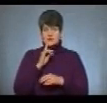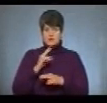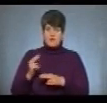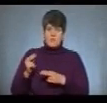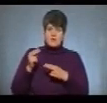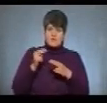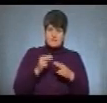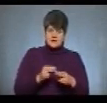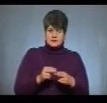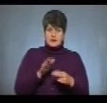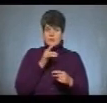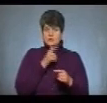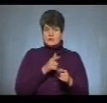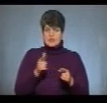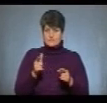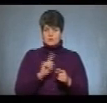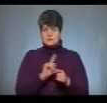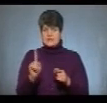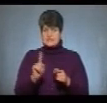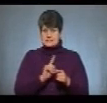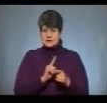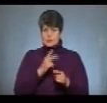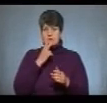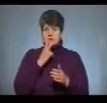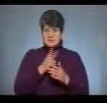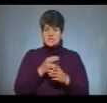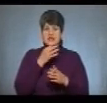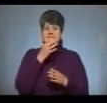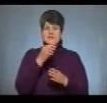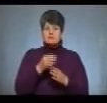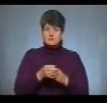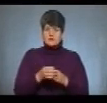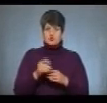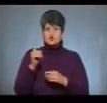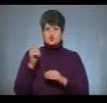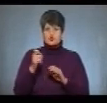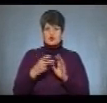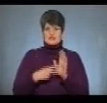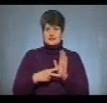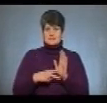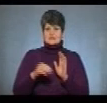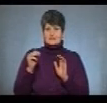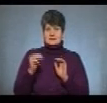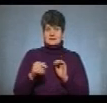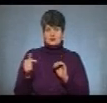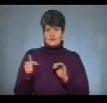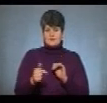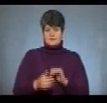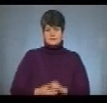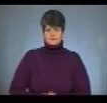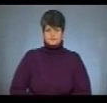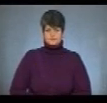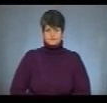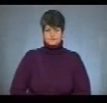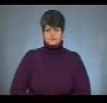або строків транзиту, передбачена відповідальність в розмірі 170 тисяч гривень. Марта Журавель, Соломія